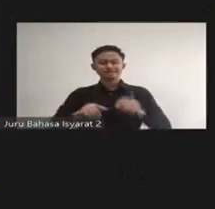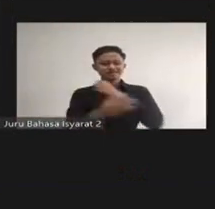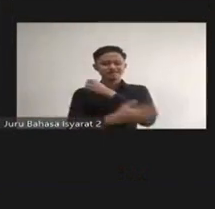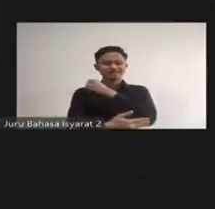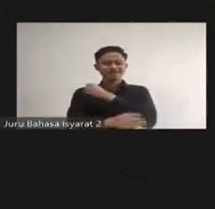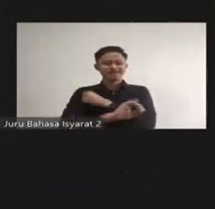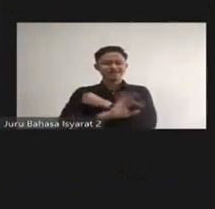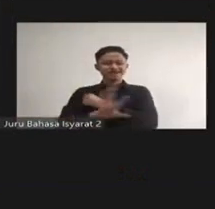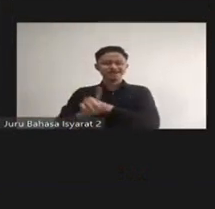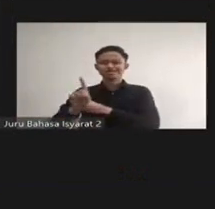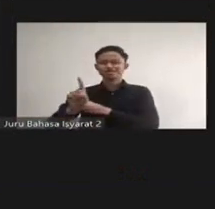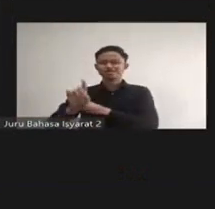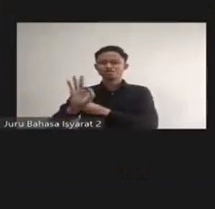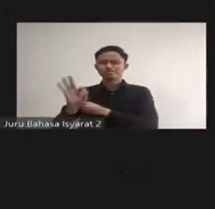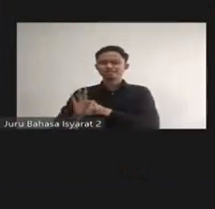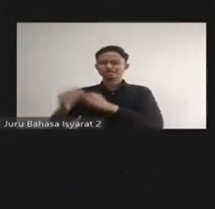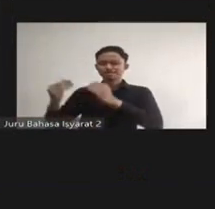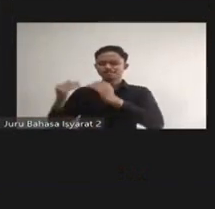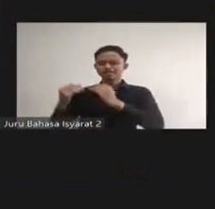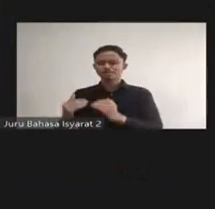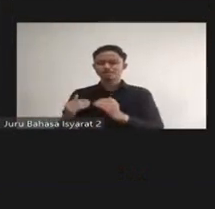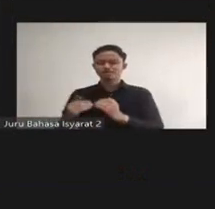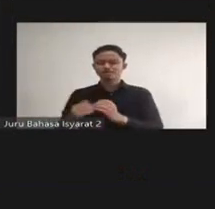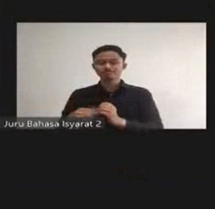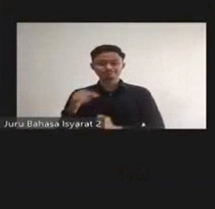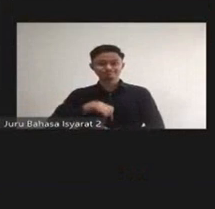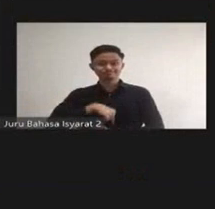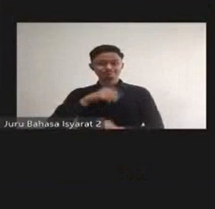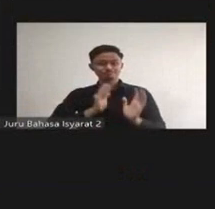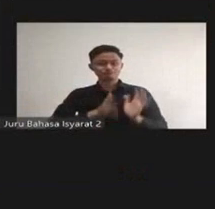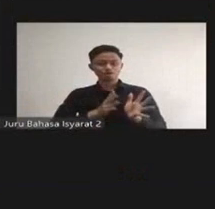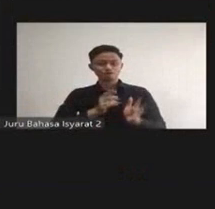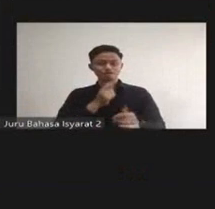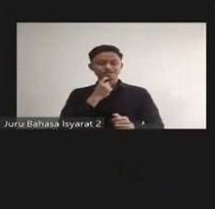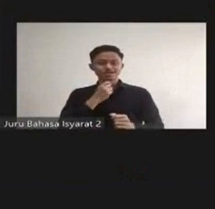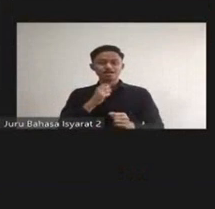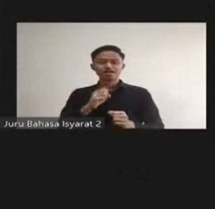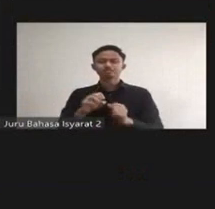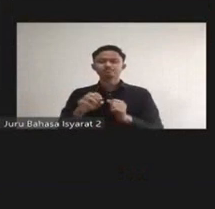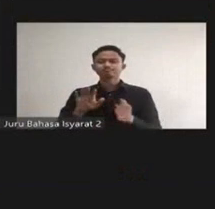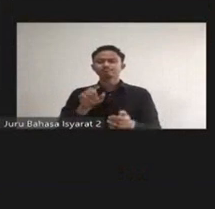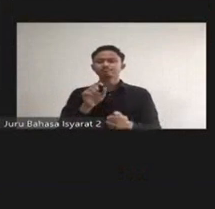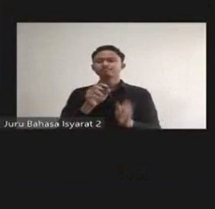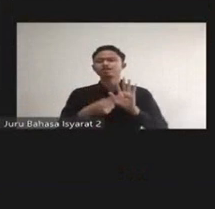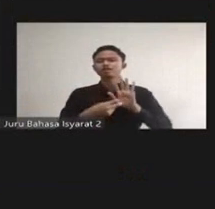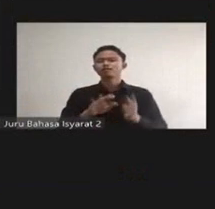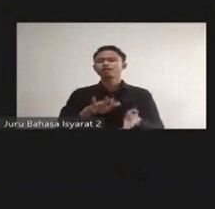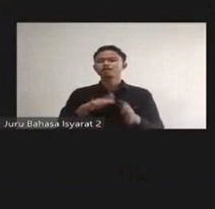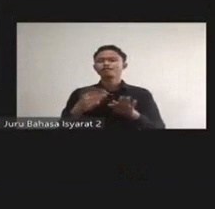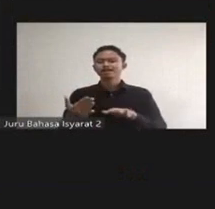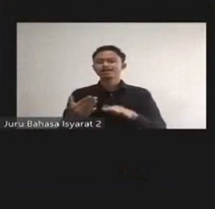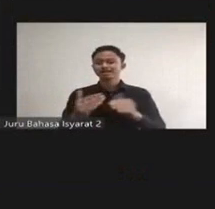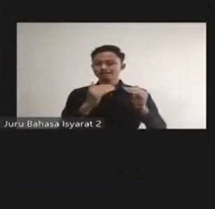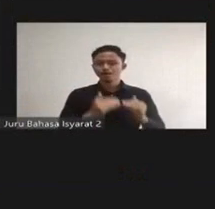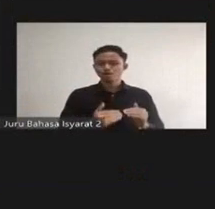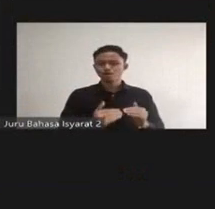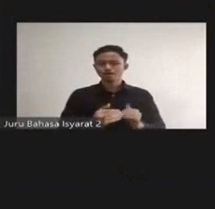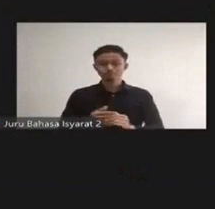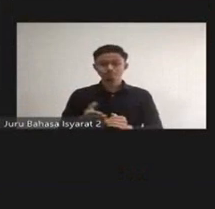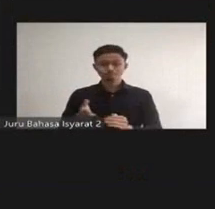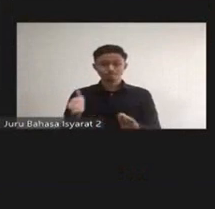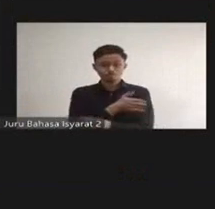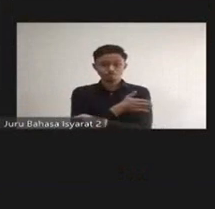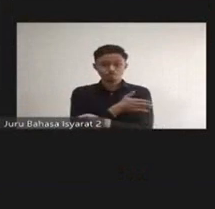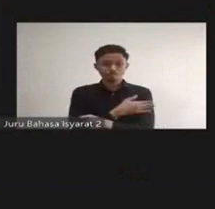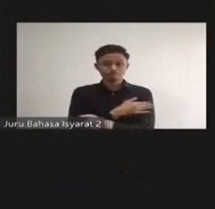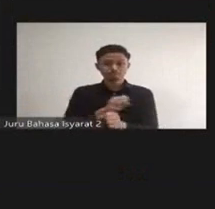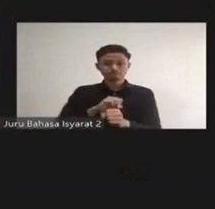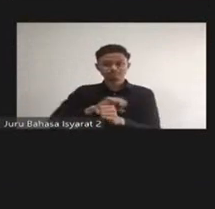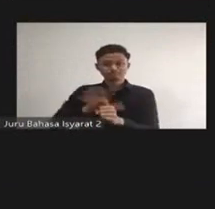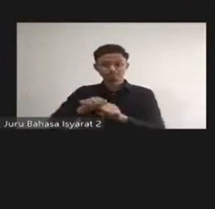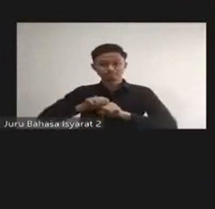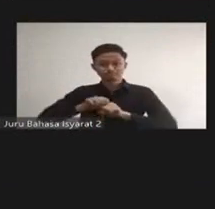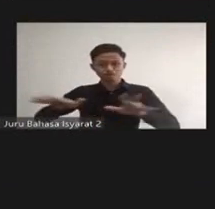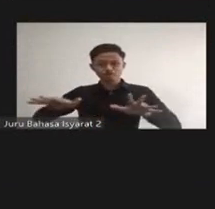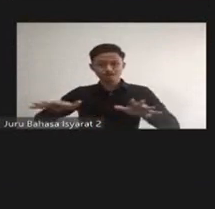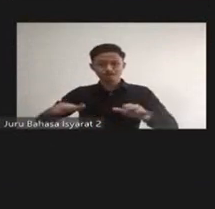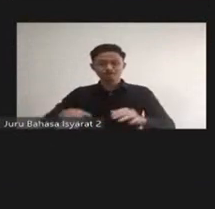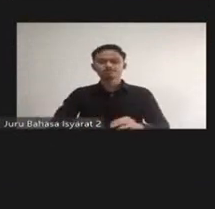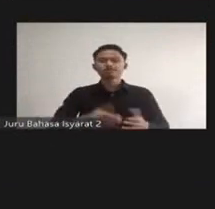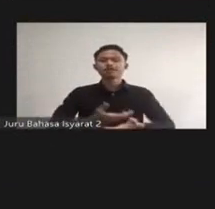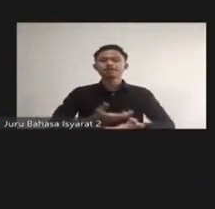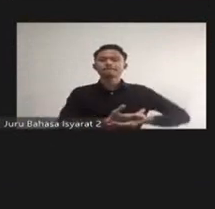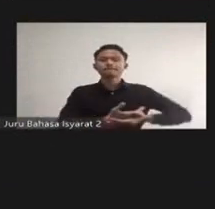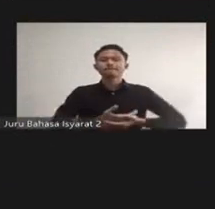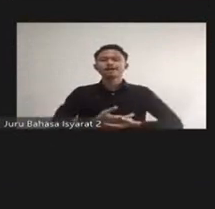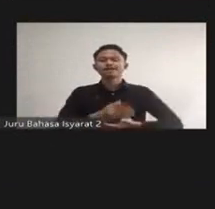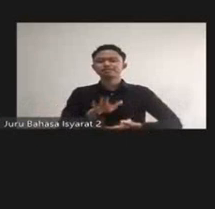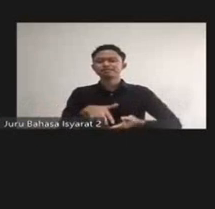bicara tentang mortalitas sebelum terjadi pandemi. Ternyata di Indonesia itu kematian balita ya mencapai